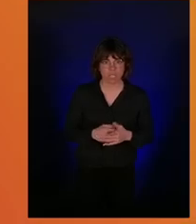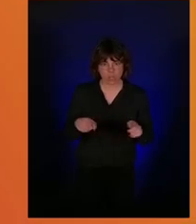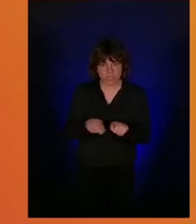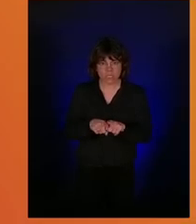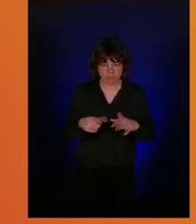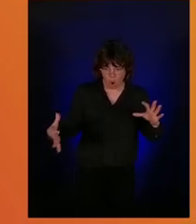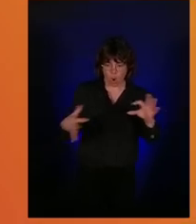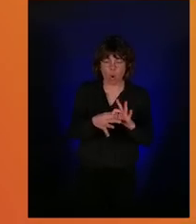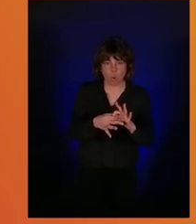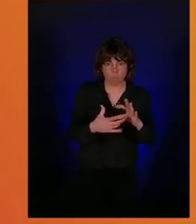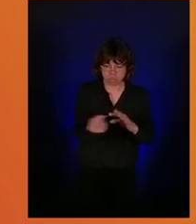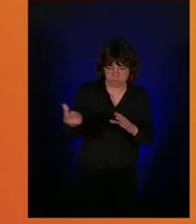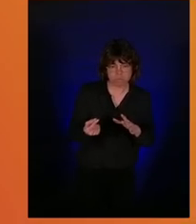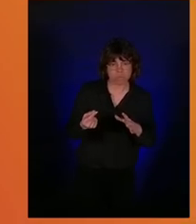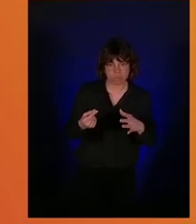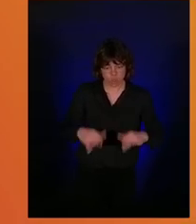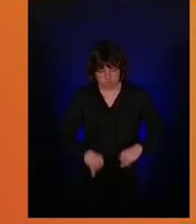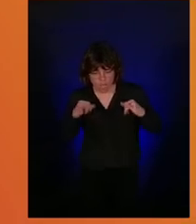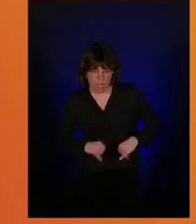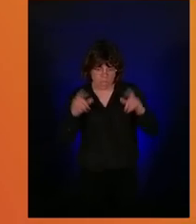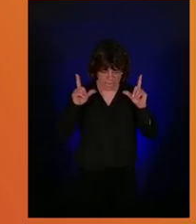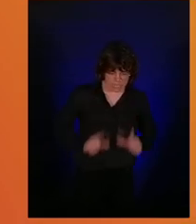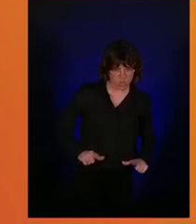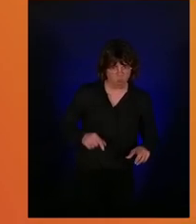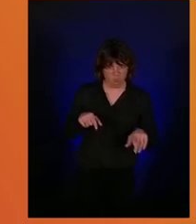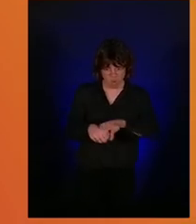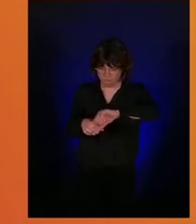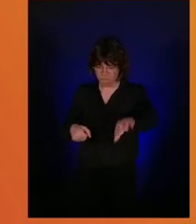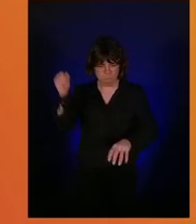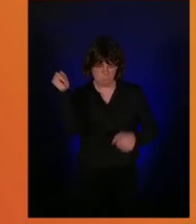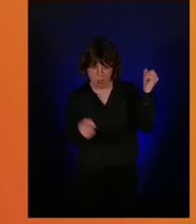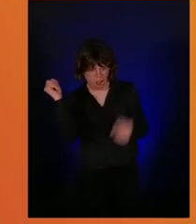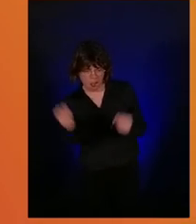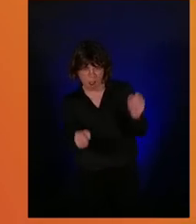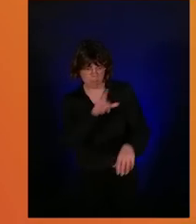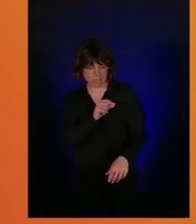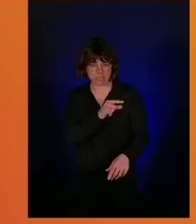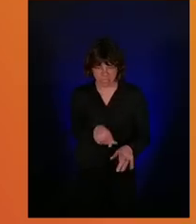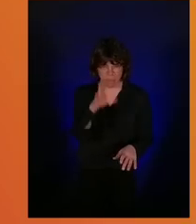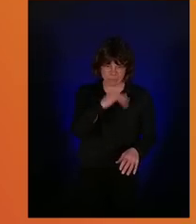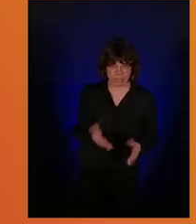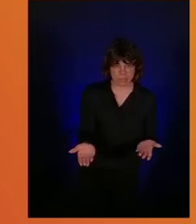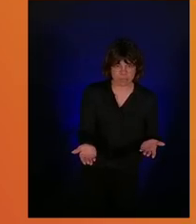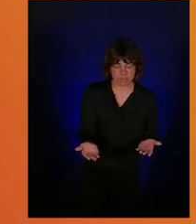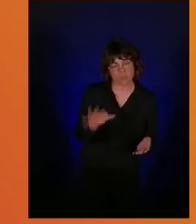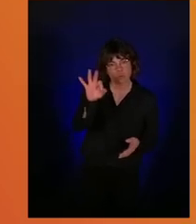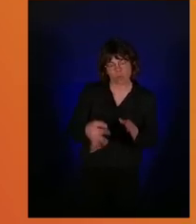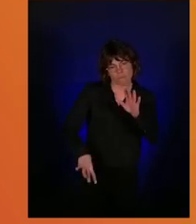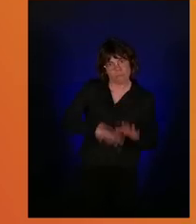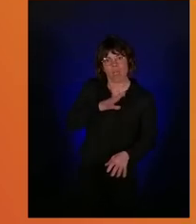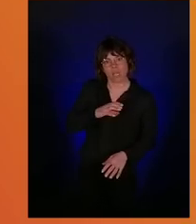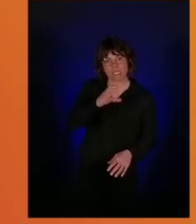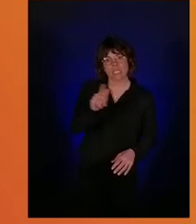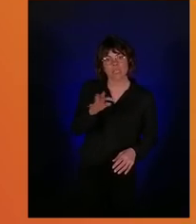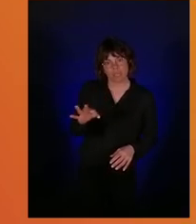éco-résistants, aux jeunes étudiants et lycéens matraqués encore cet après-midi. Alors oui, nous sommes fiers d'être à la